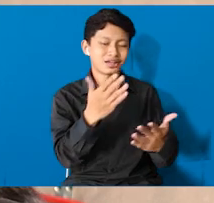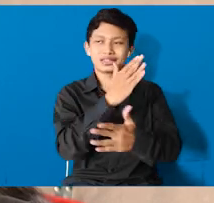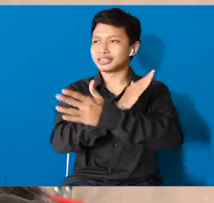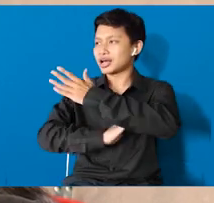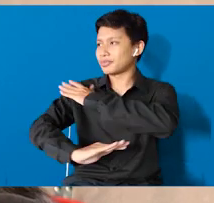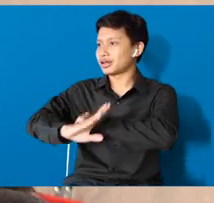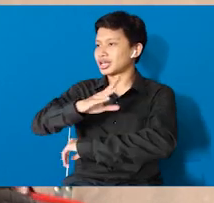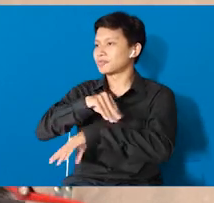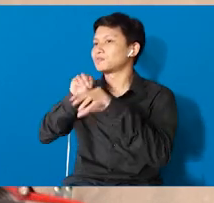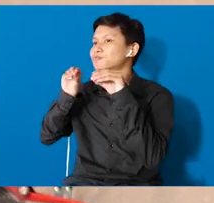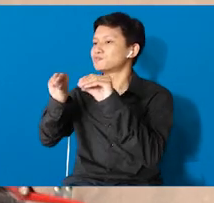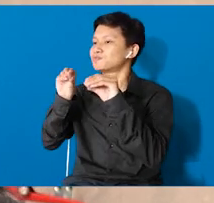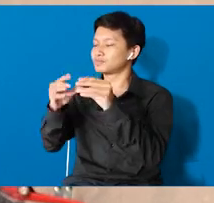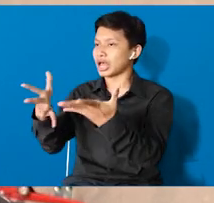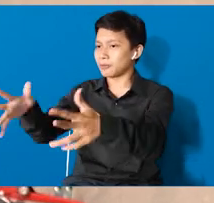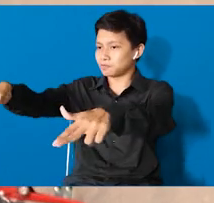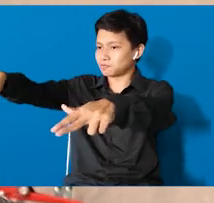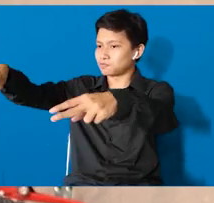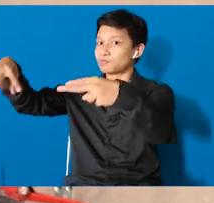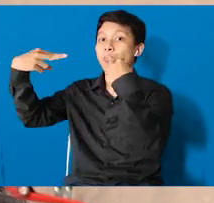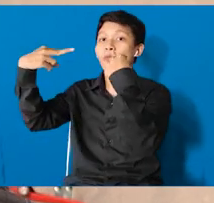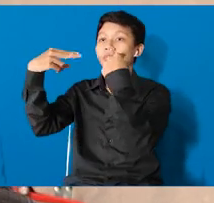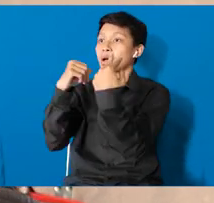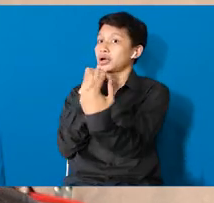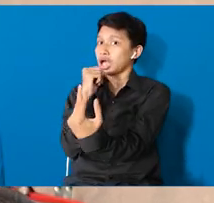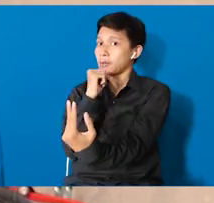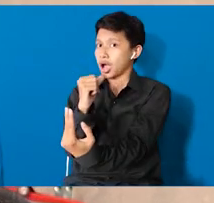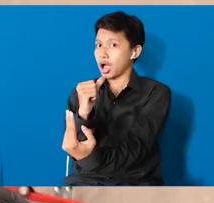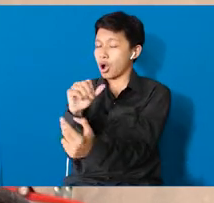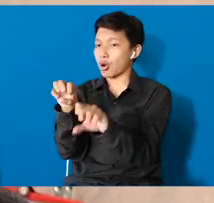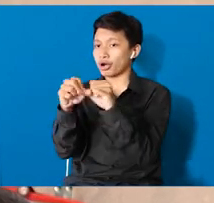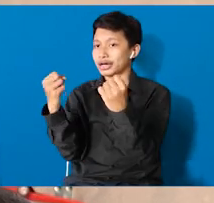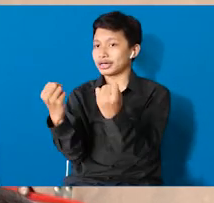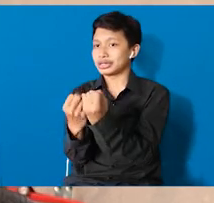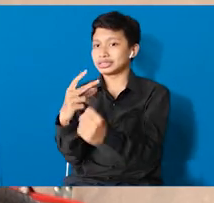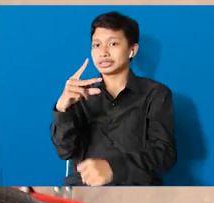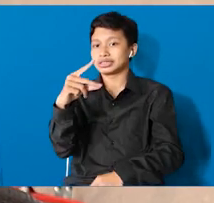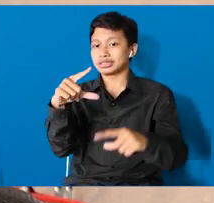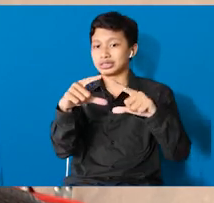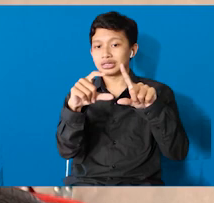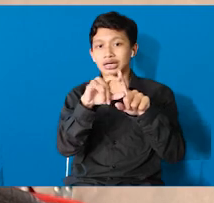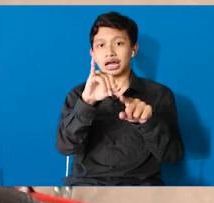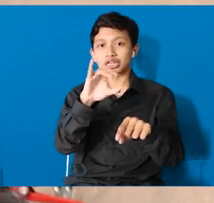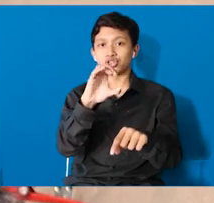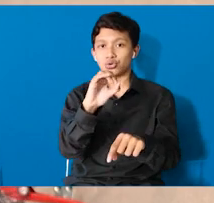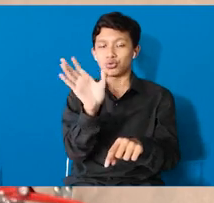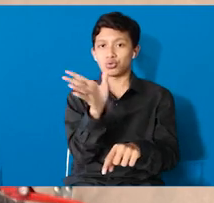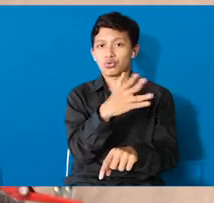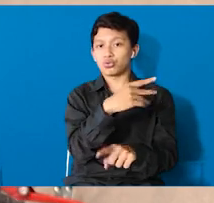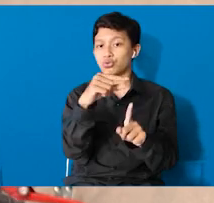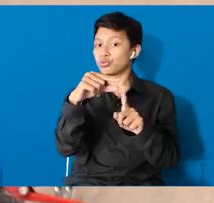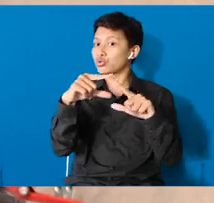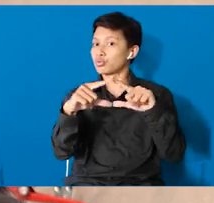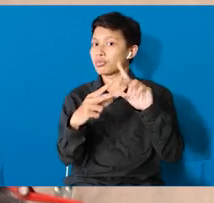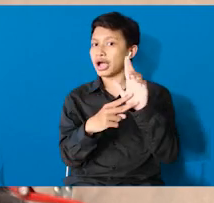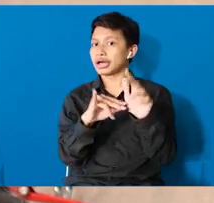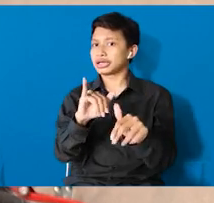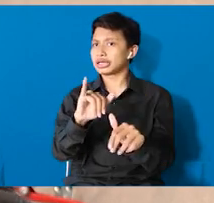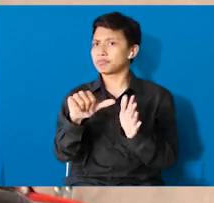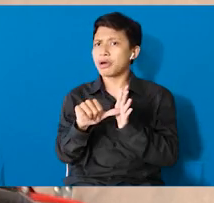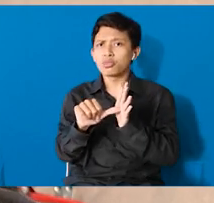disabilitas ini mendapatkan perhatian dari Pani Radio, dan kami mendapatkan bantuan berupa alat